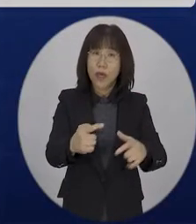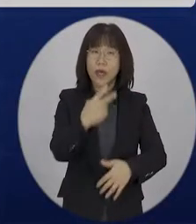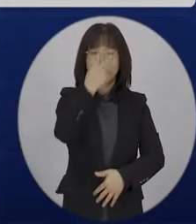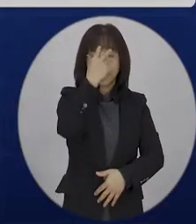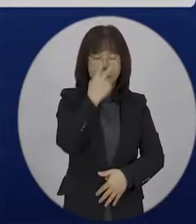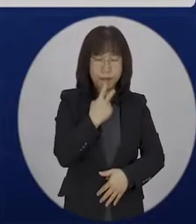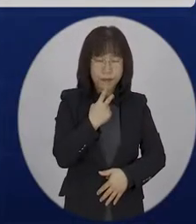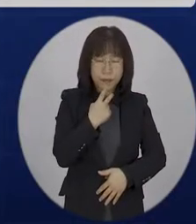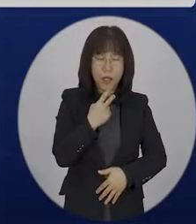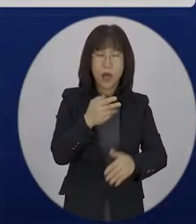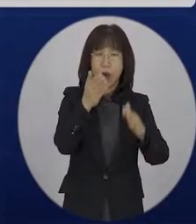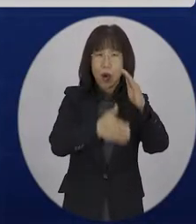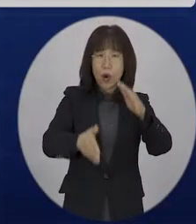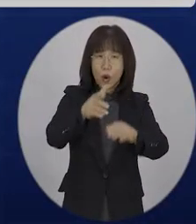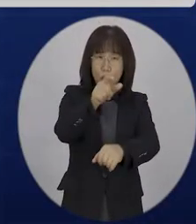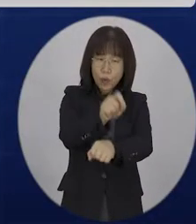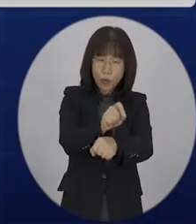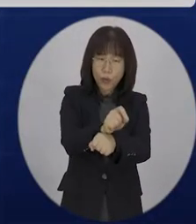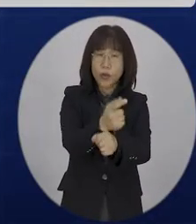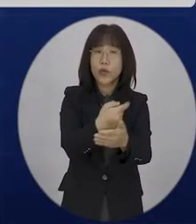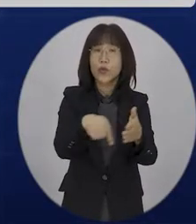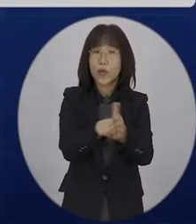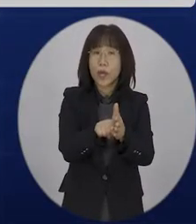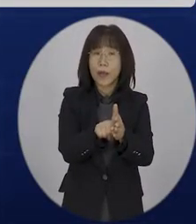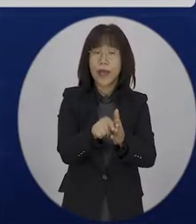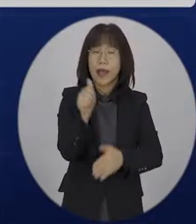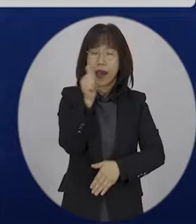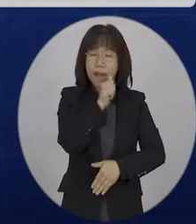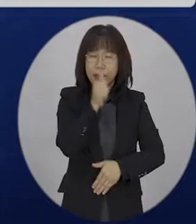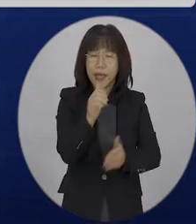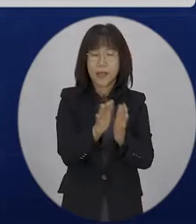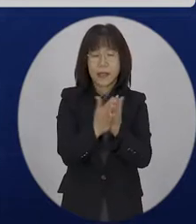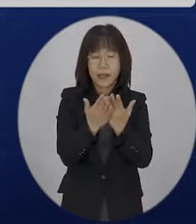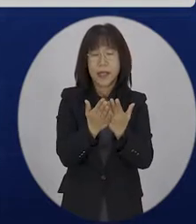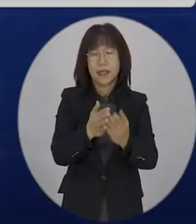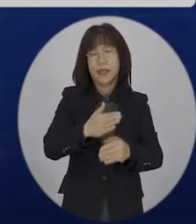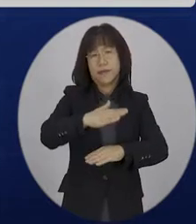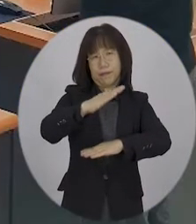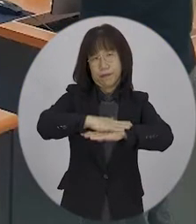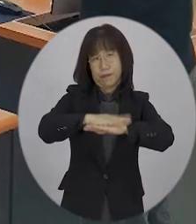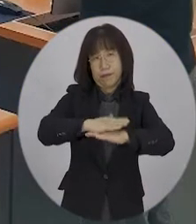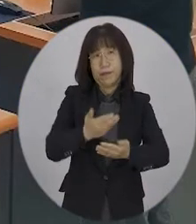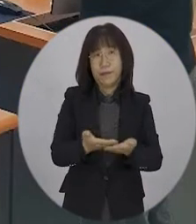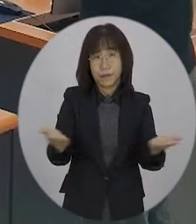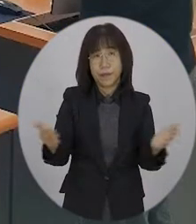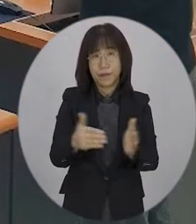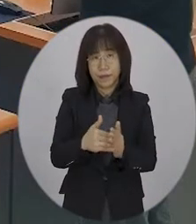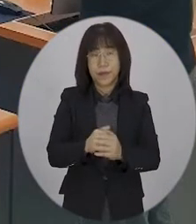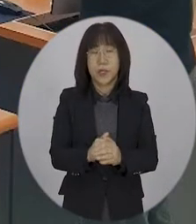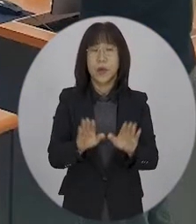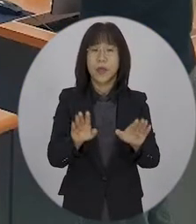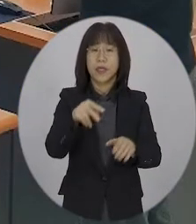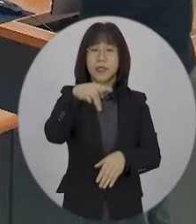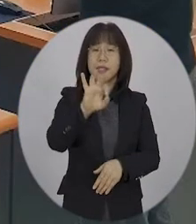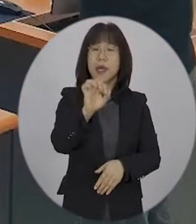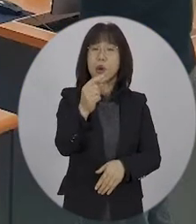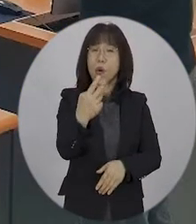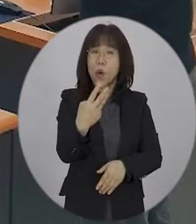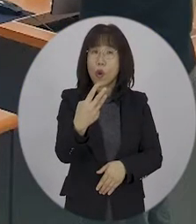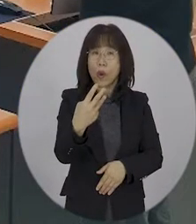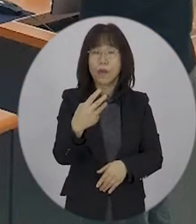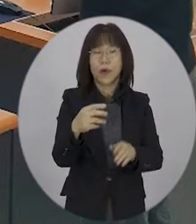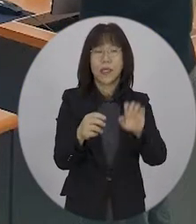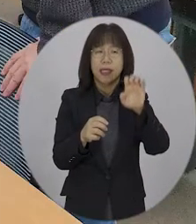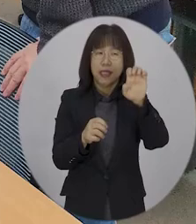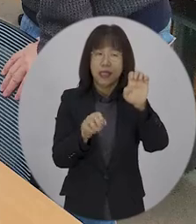강서구가 시각장애인 공무원을 위한 행정 업무 매뉴얼을 발간했습니다 이번에 발간된 3 울 미디